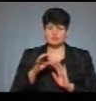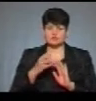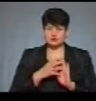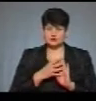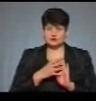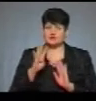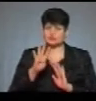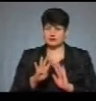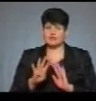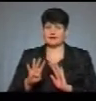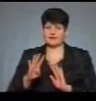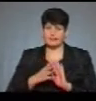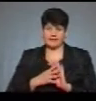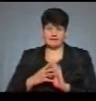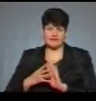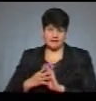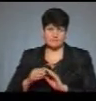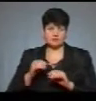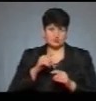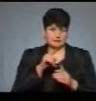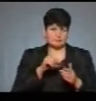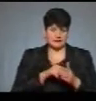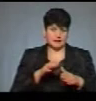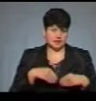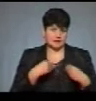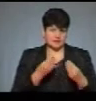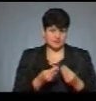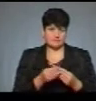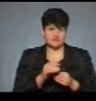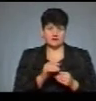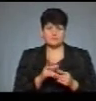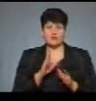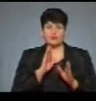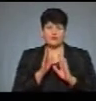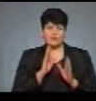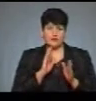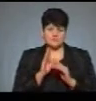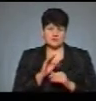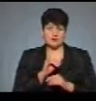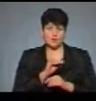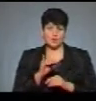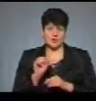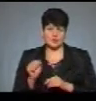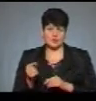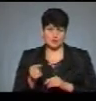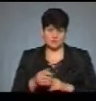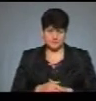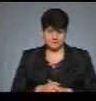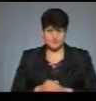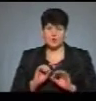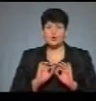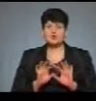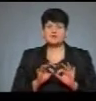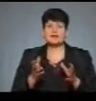098-49-27-499. А також можете залишати свої запитання під трансляцією у мережі Facebook на сторінці UA Тернопіль. Отже, розкажіть, які